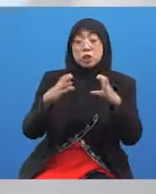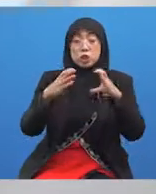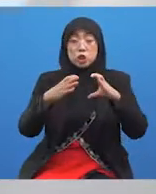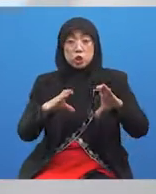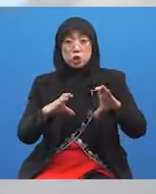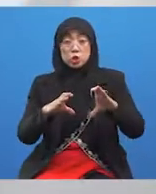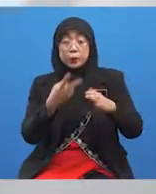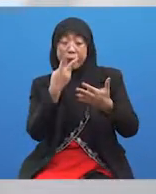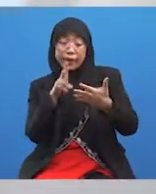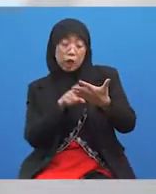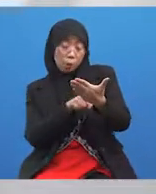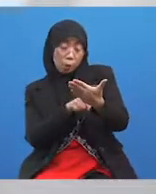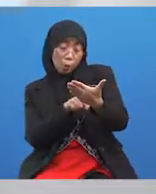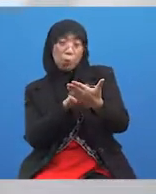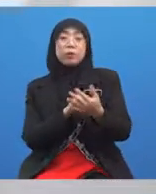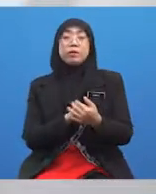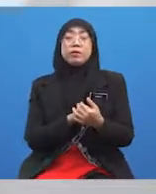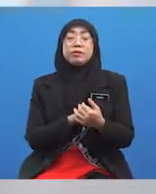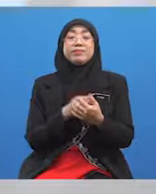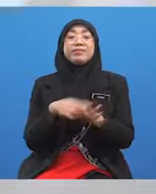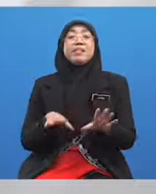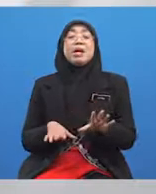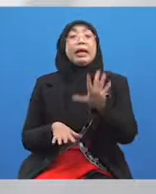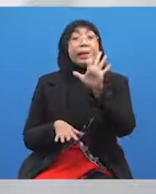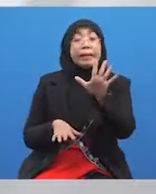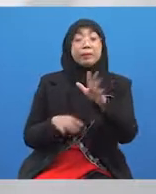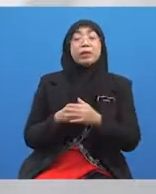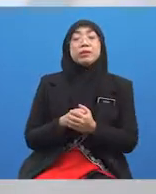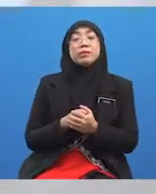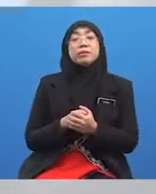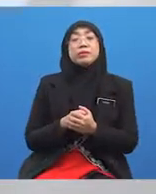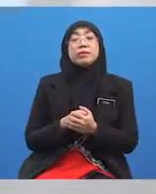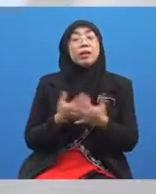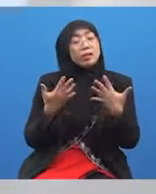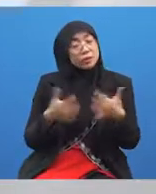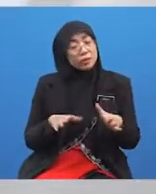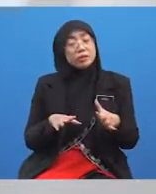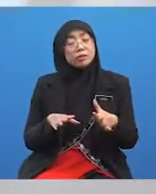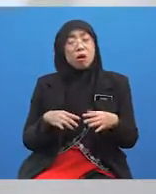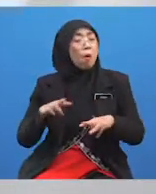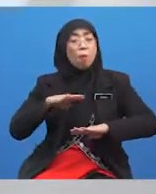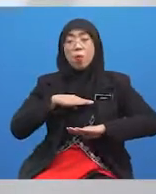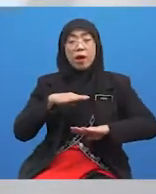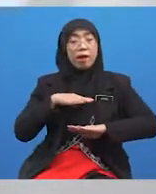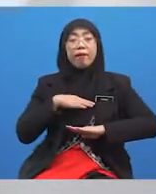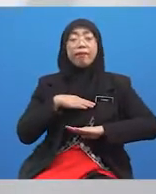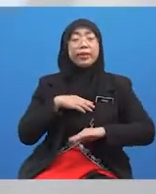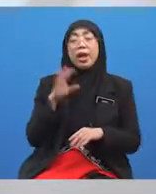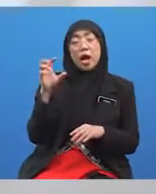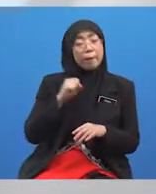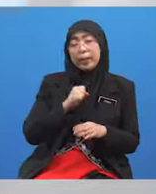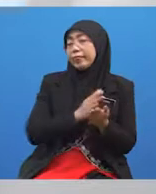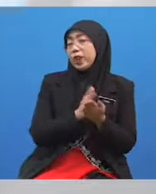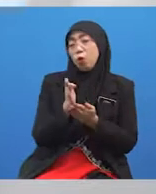pasti produk, cuba dan nilai. Dan kotak yang kelima, menerima, puas hati, cuba dan